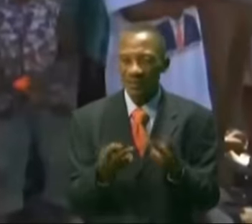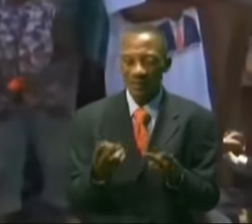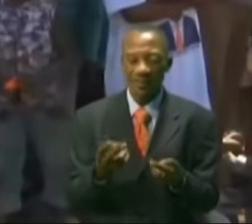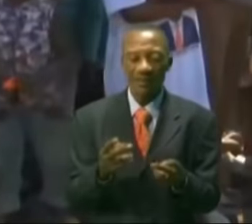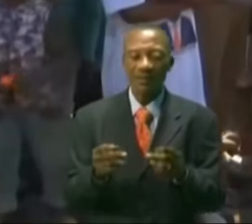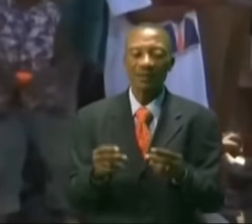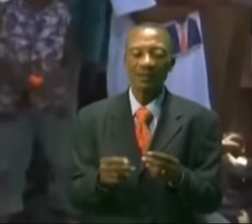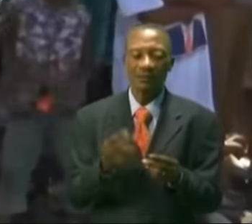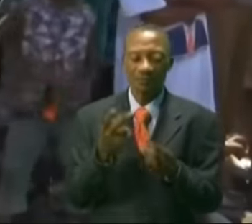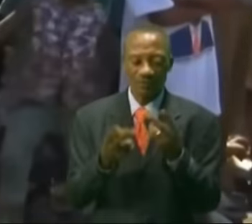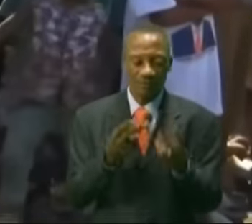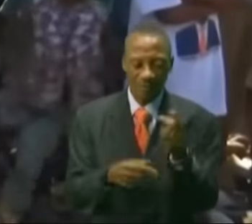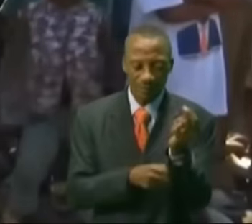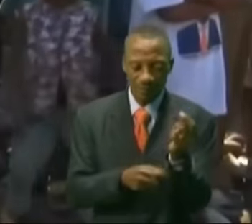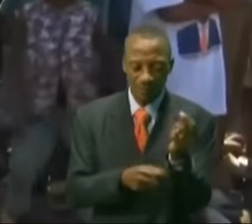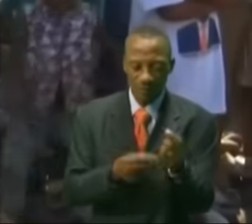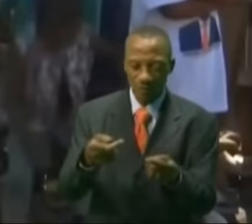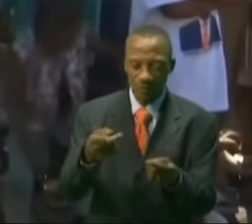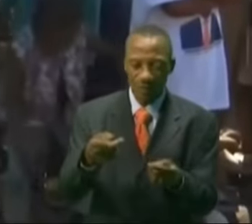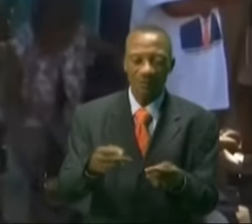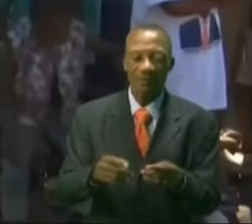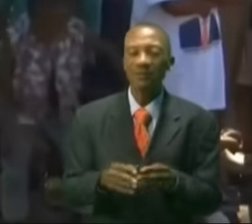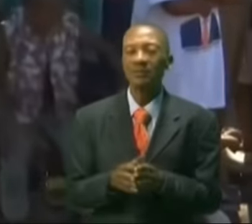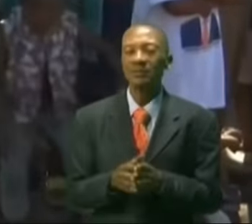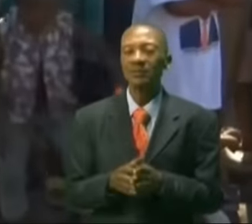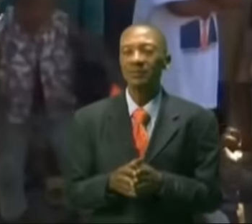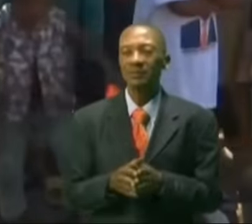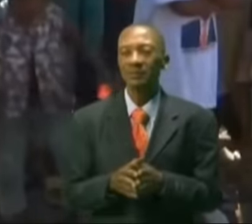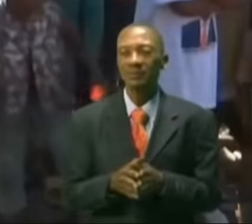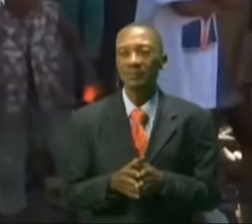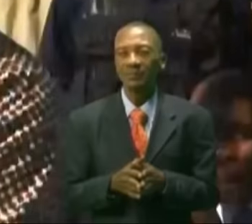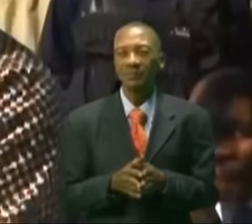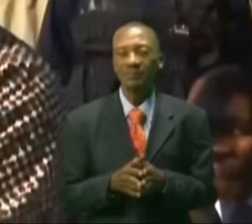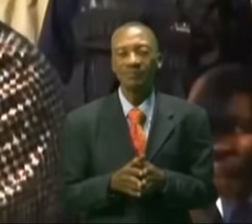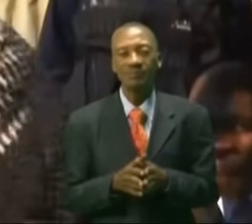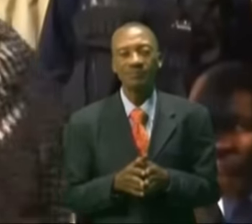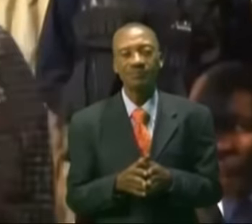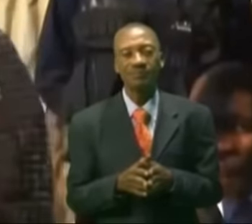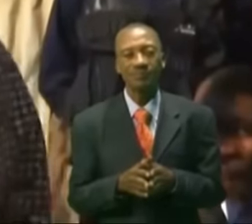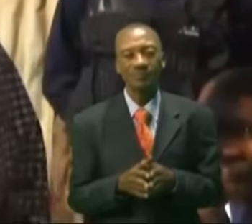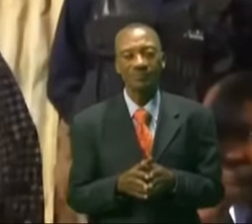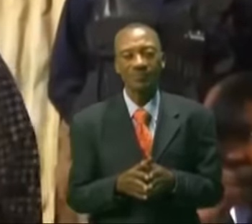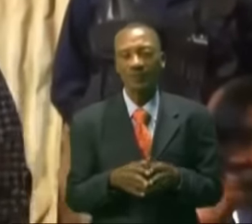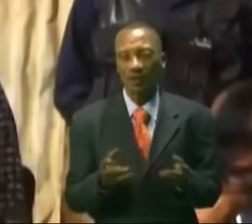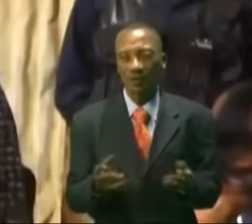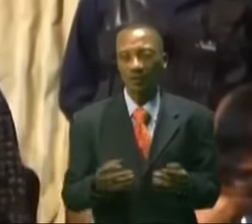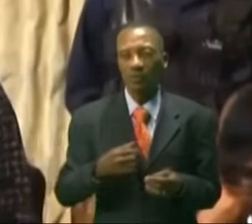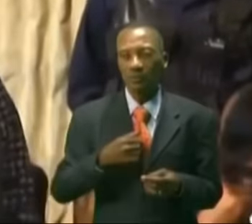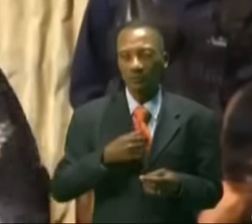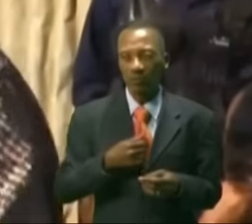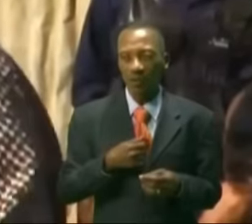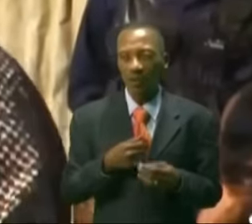du sinistre subi. Mais avant la zonga, moi mouke, na bombela kibino ezali.